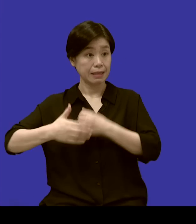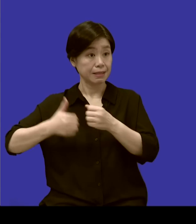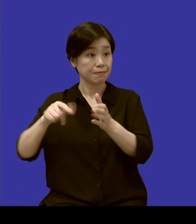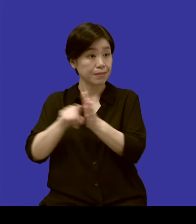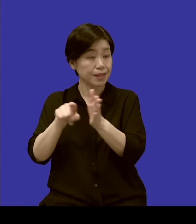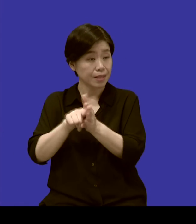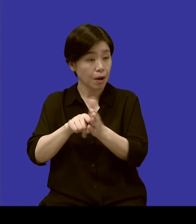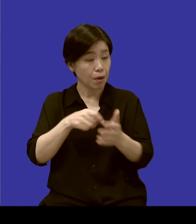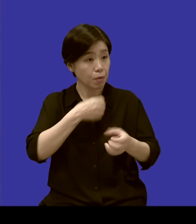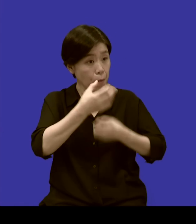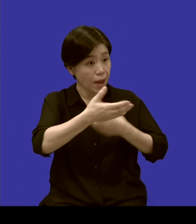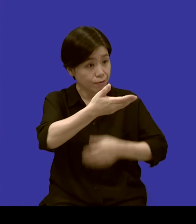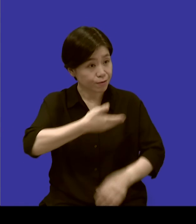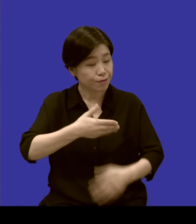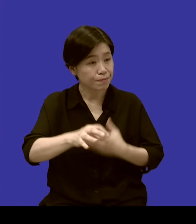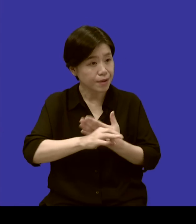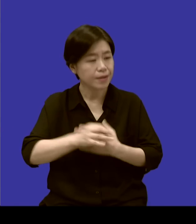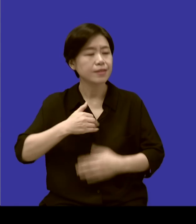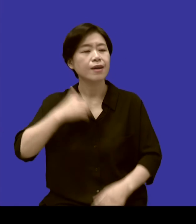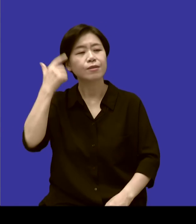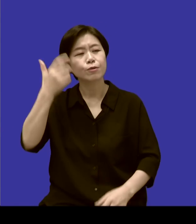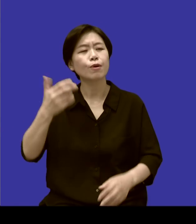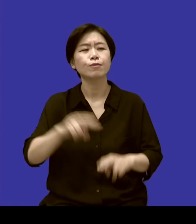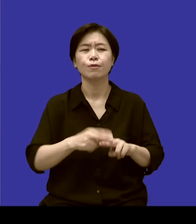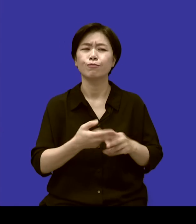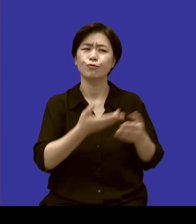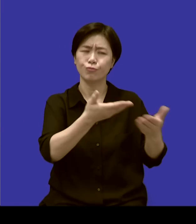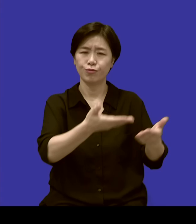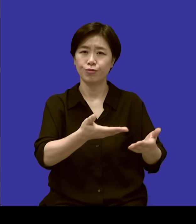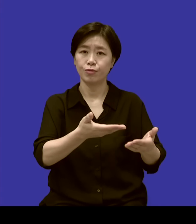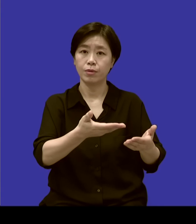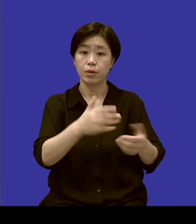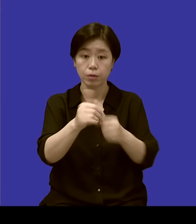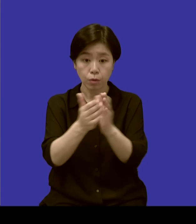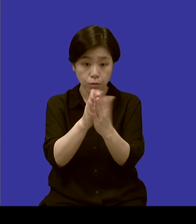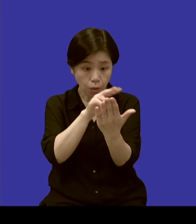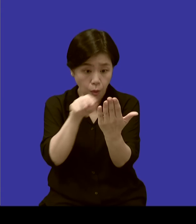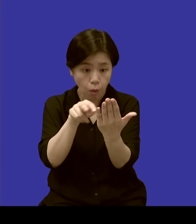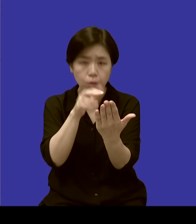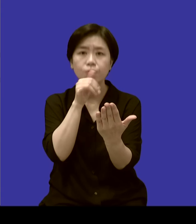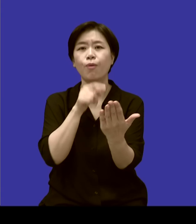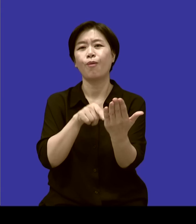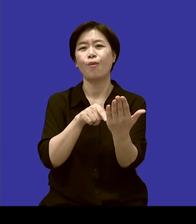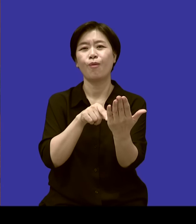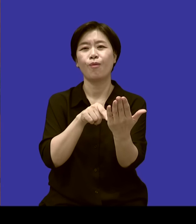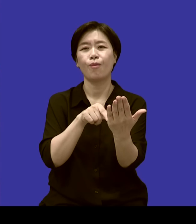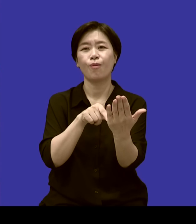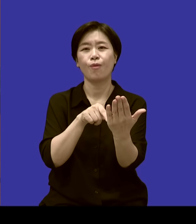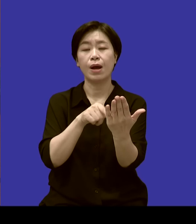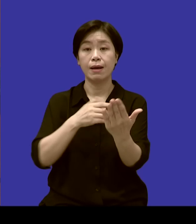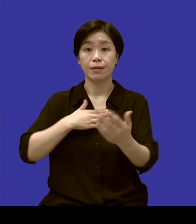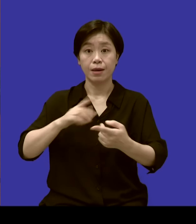너한테 성령을 선물로 줄 거야. 이런 얘기를 어디 가서 들어봐요. 그렇죠. 그리고 나보고 존귀하다고